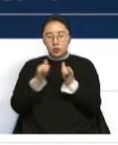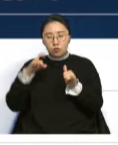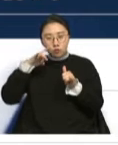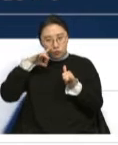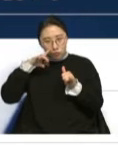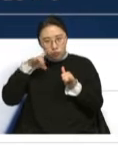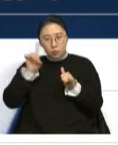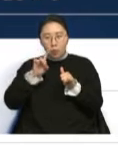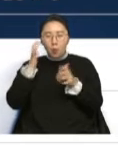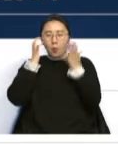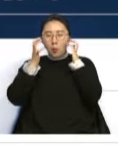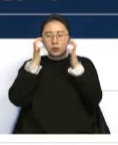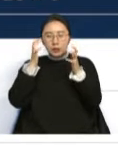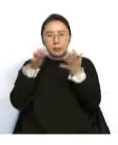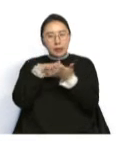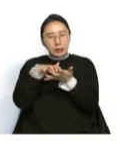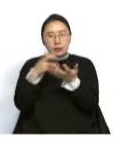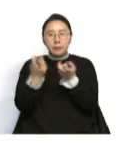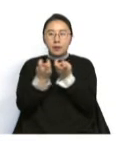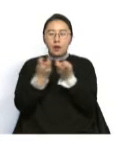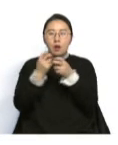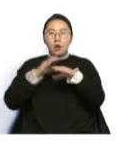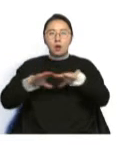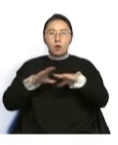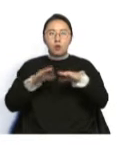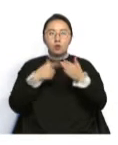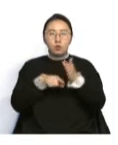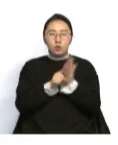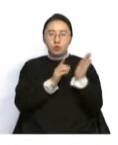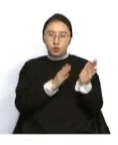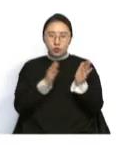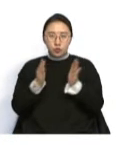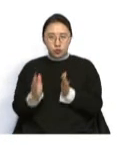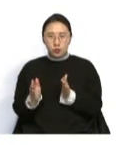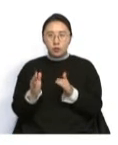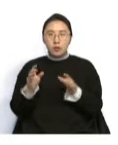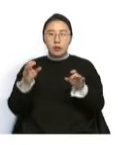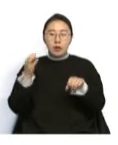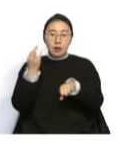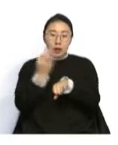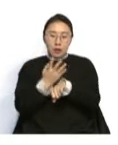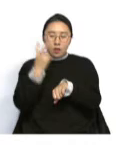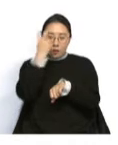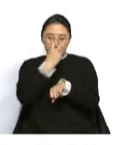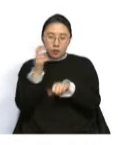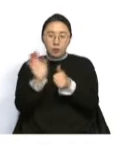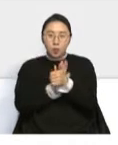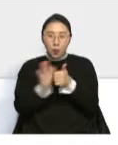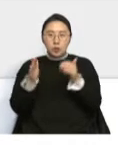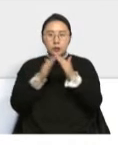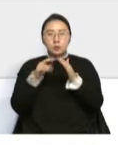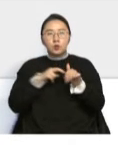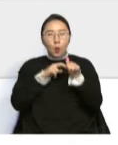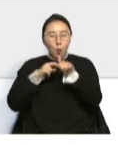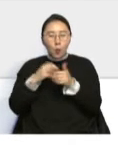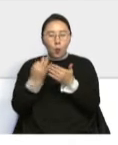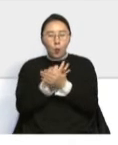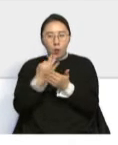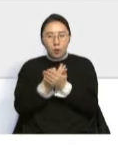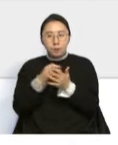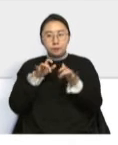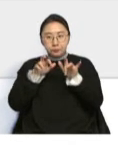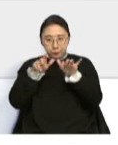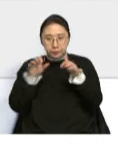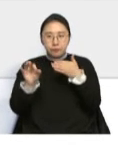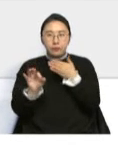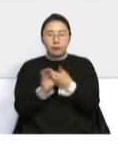궁금증과 복잡한 계산 방식 등을 해소하기 위해 마련됐습니다 간편 조에 서비스는 가구 정보와 소득 사항 등을